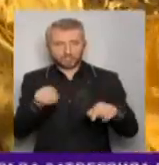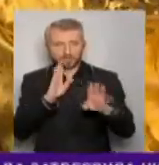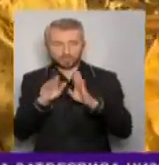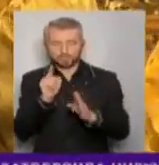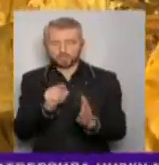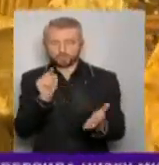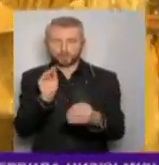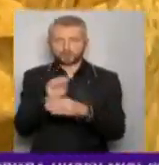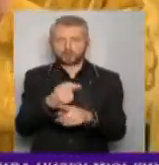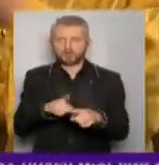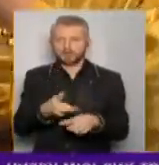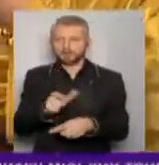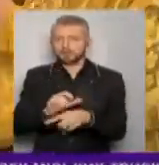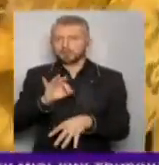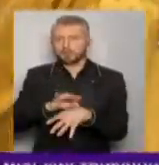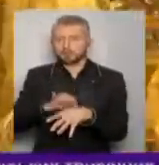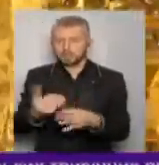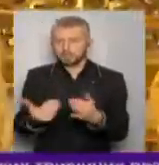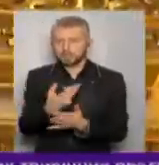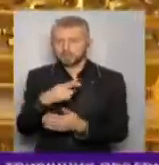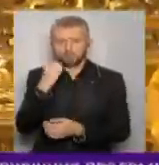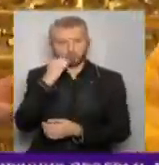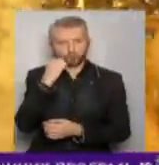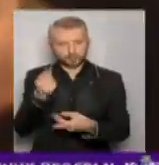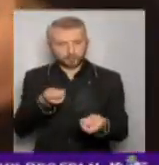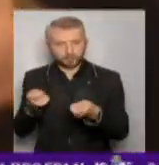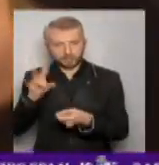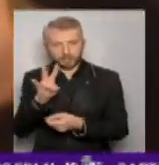додав, що це вельми болюча новина для московської патріархії і